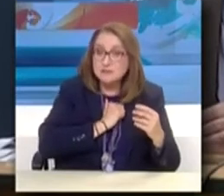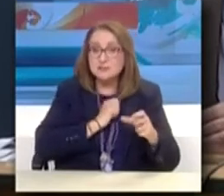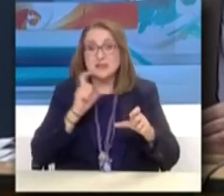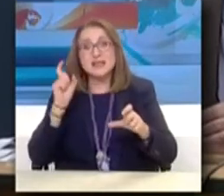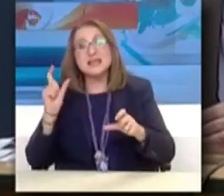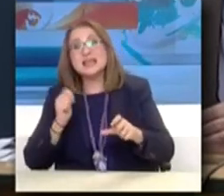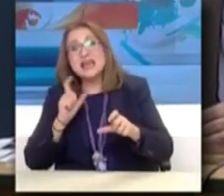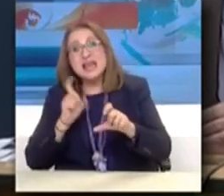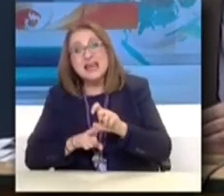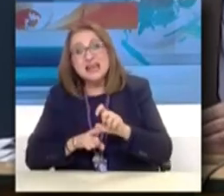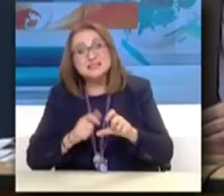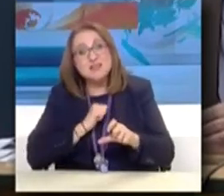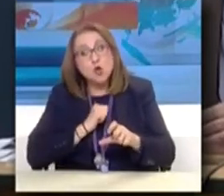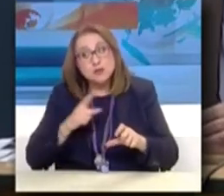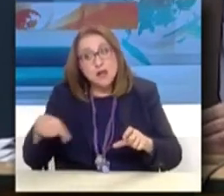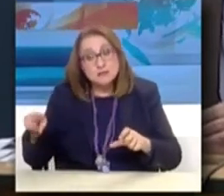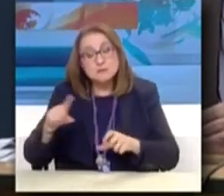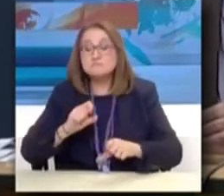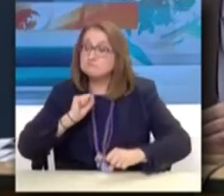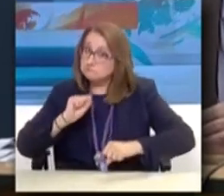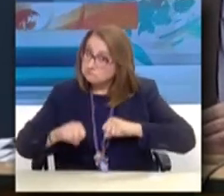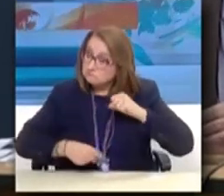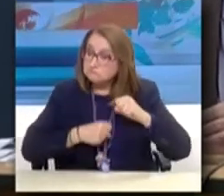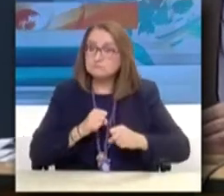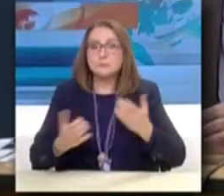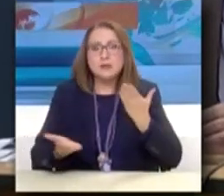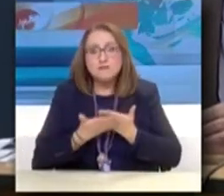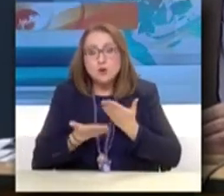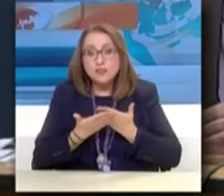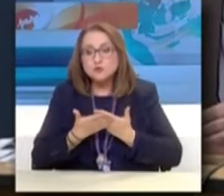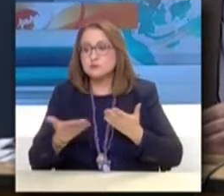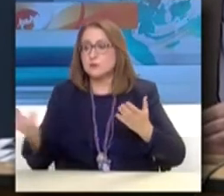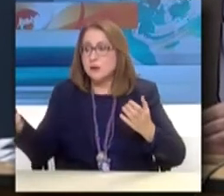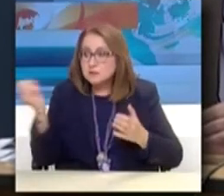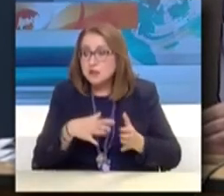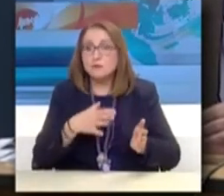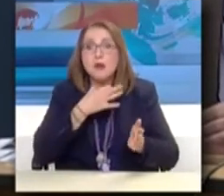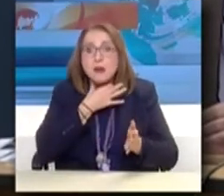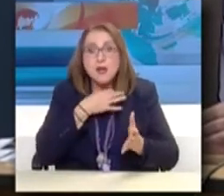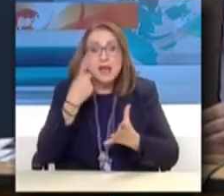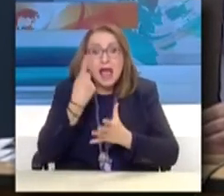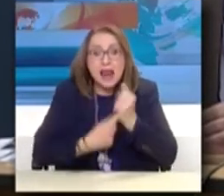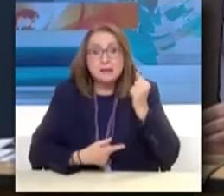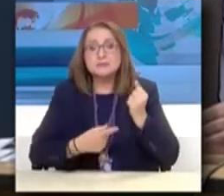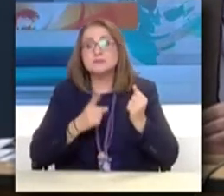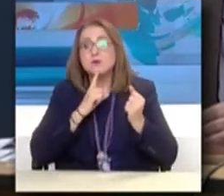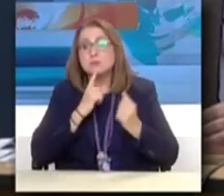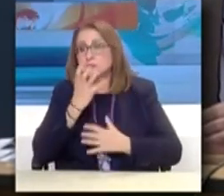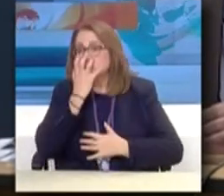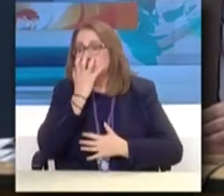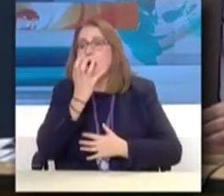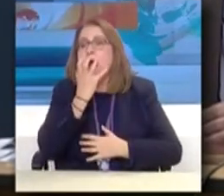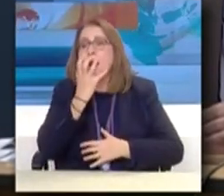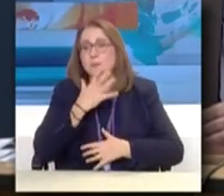εταιριών στην προσπάθειά μας να διασφαλίσουμε κρίσιμα υλικά και εξοπλισμό όπως είναι οι